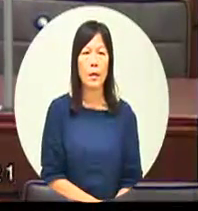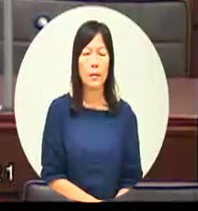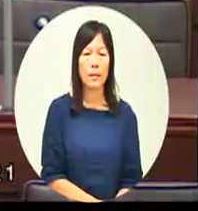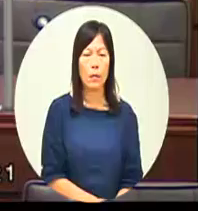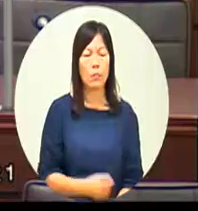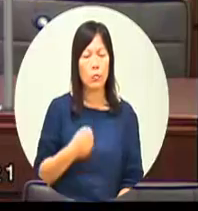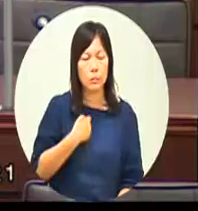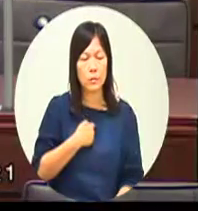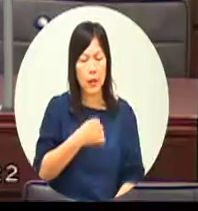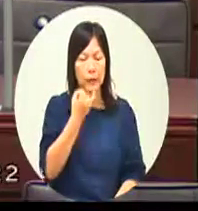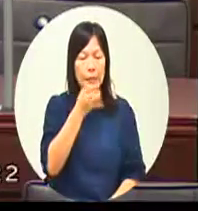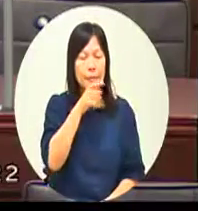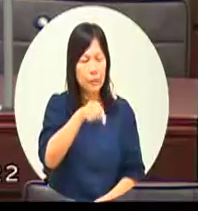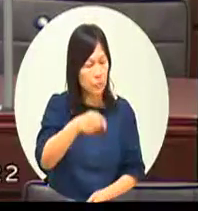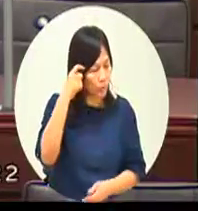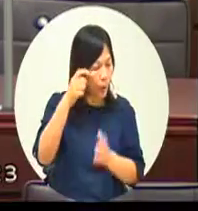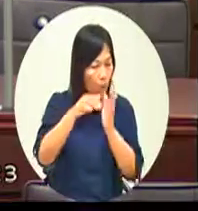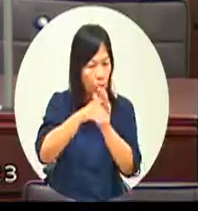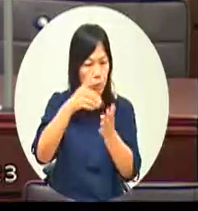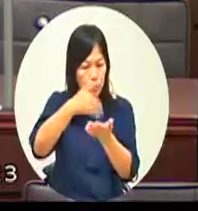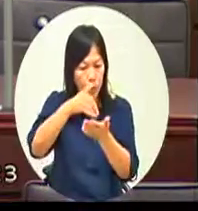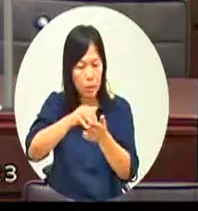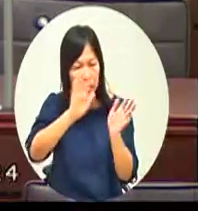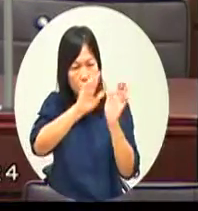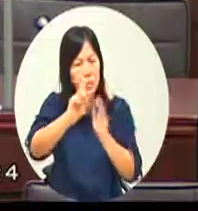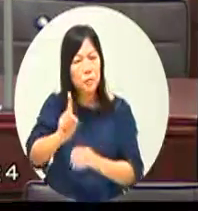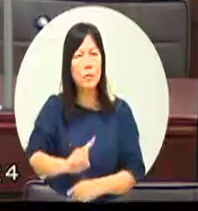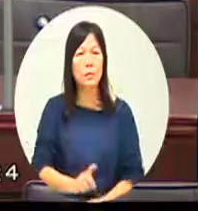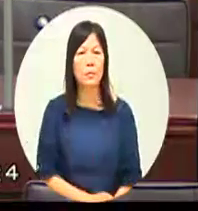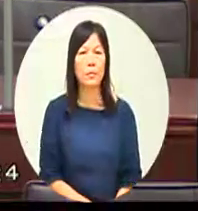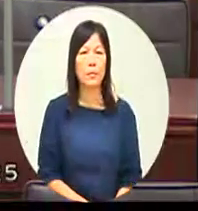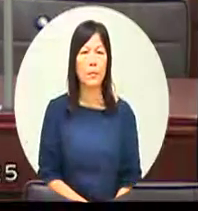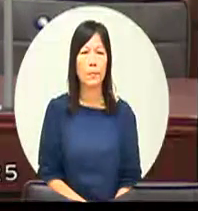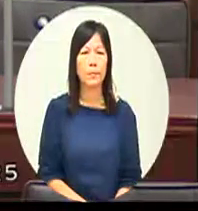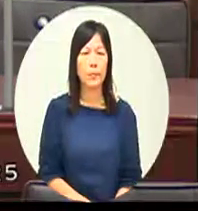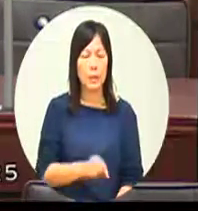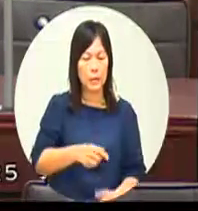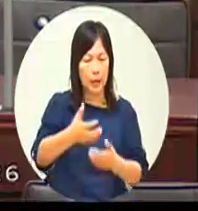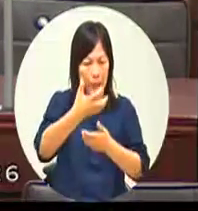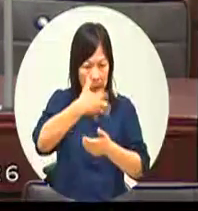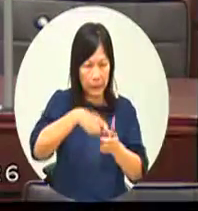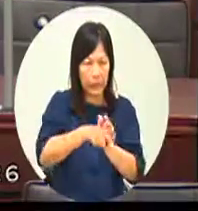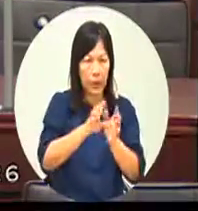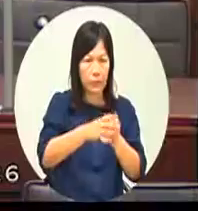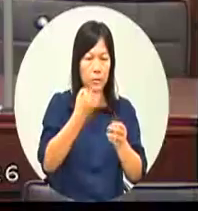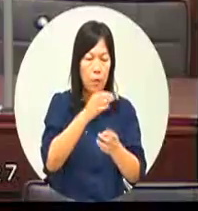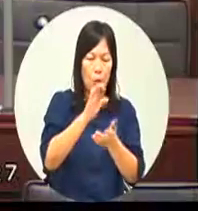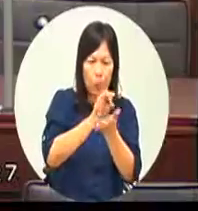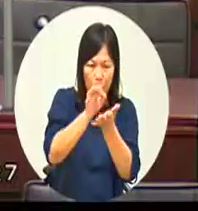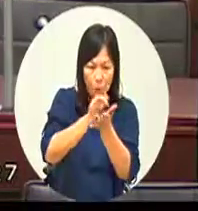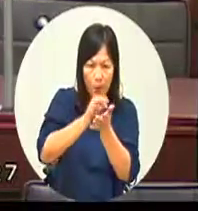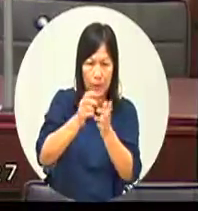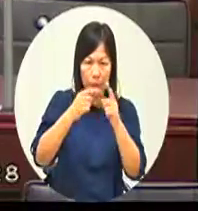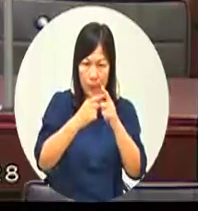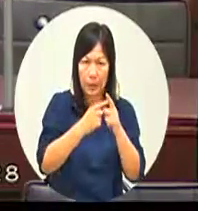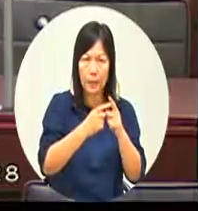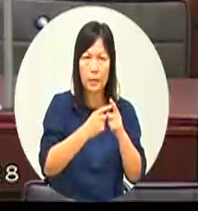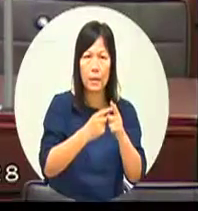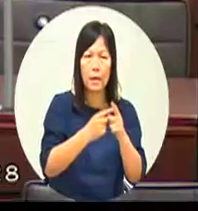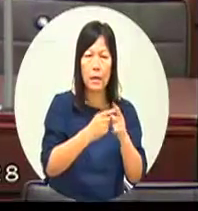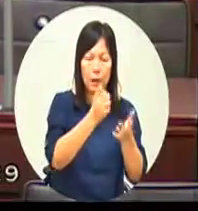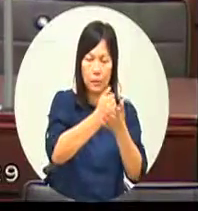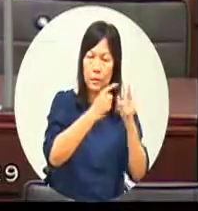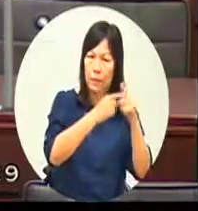知道，但是我们想要看你算是怎么算的嘛？ 这个部分包含就是说进来我们所要花的这些的人力，